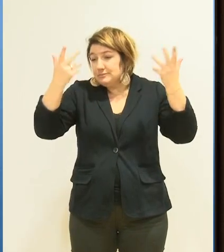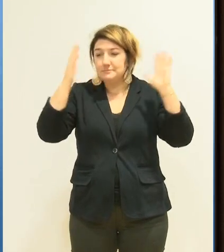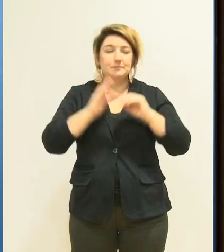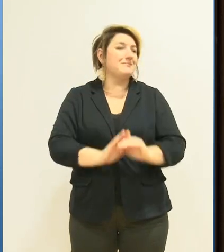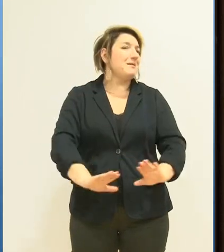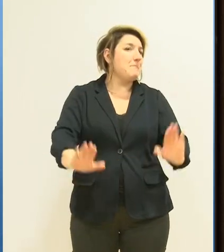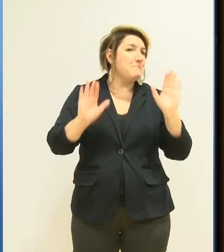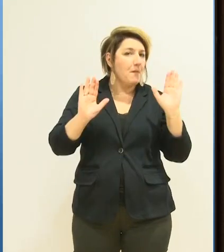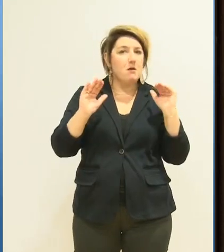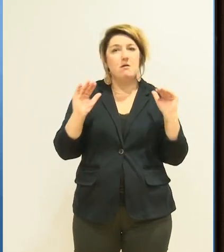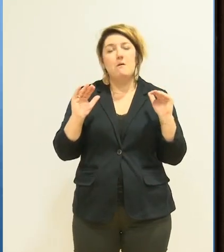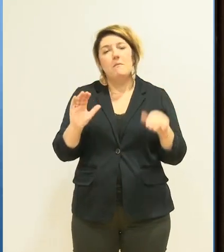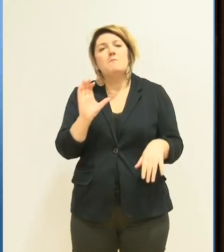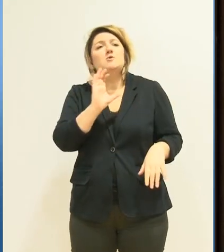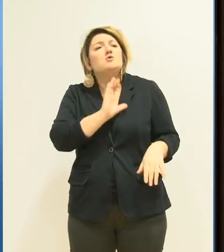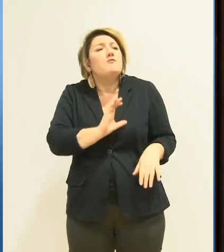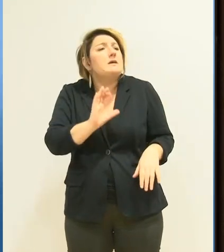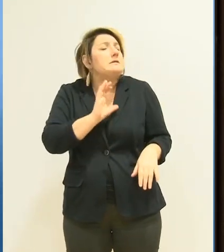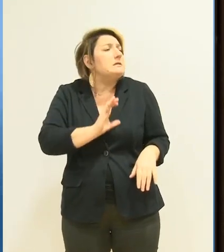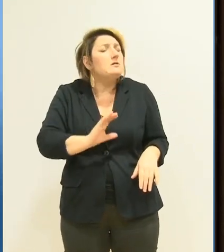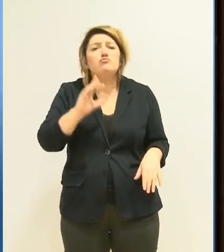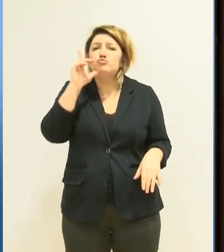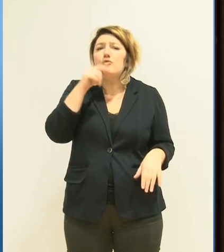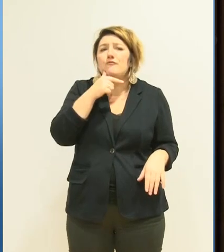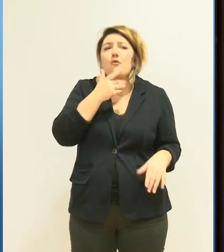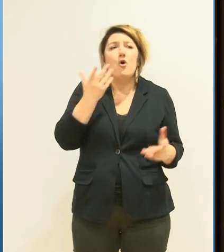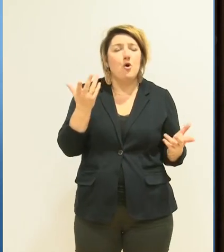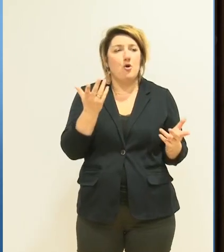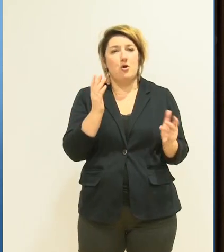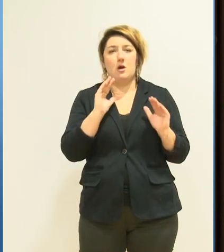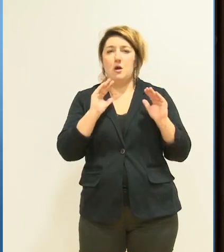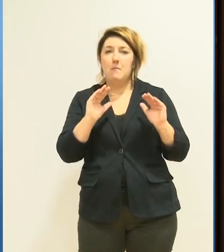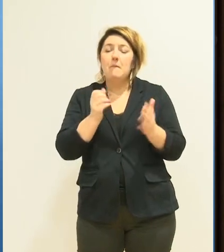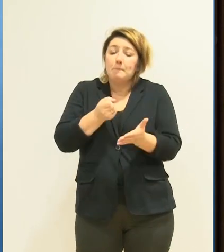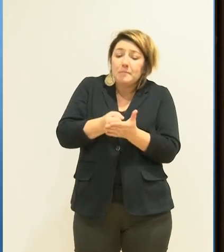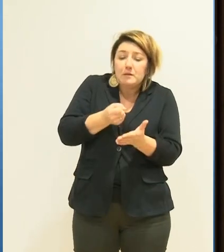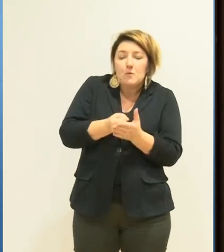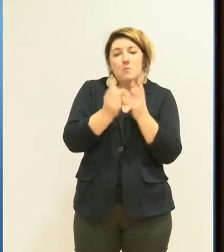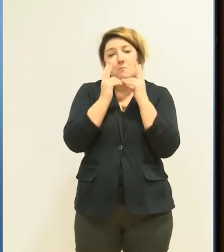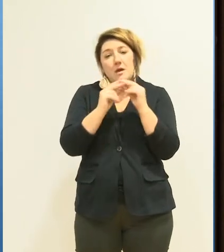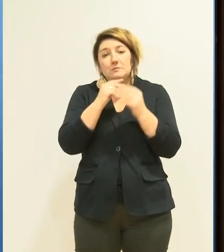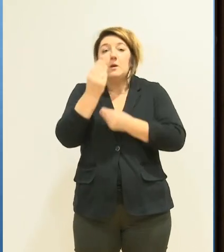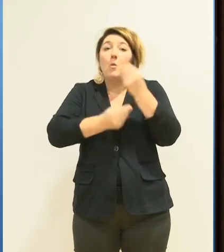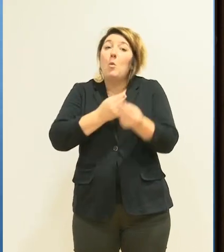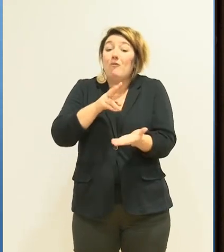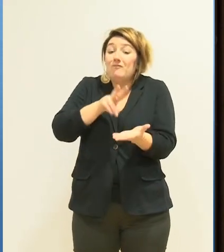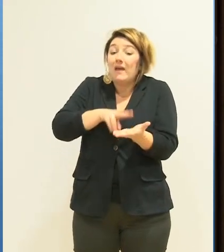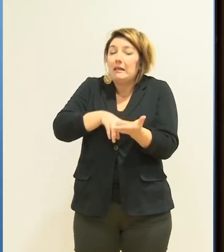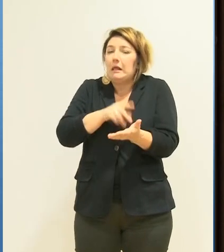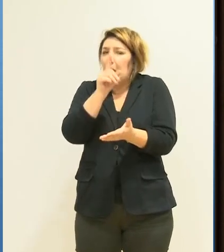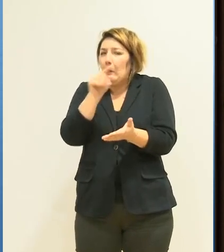attaché à essayer tout du moins d' expliquer ou rétablir un certain nombre de vérités